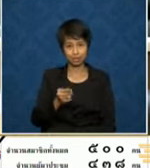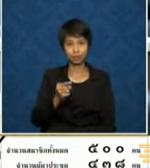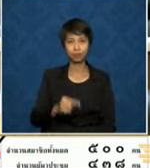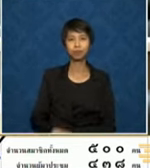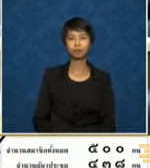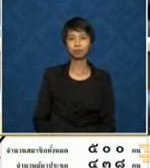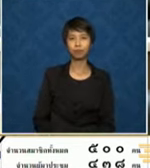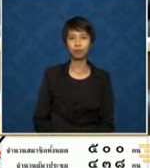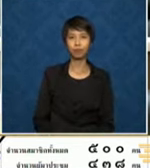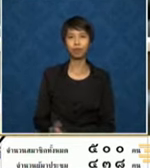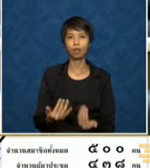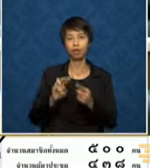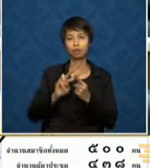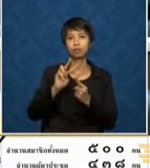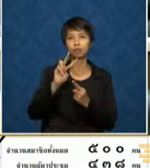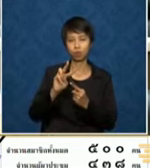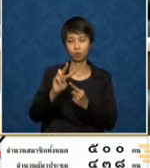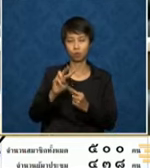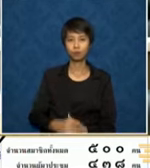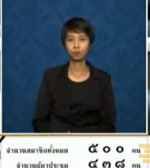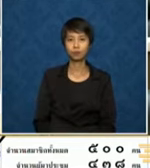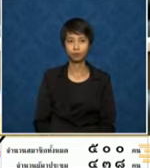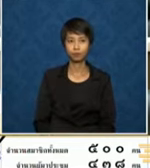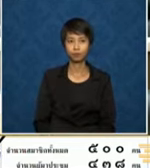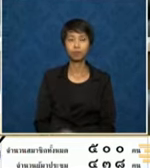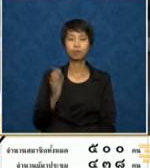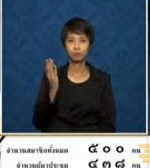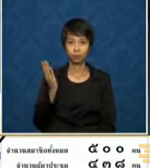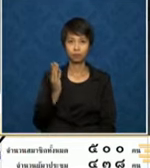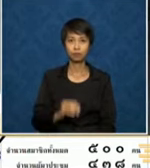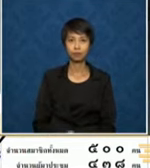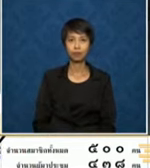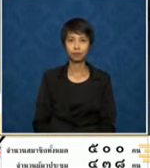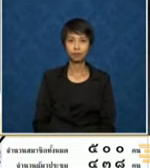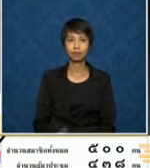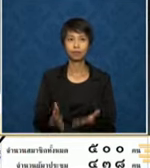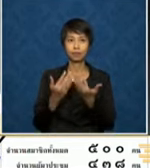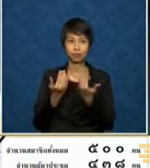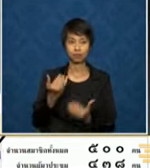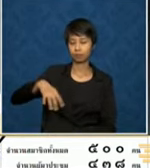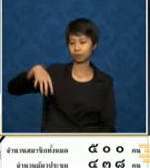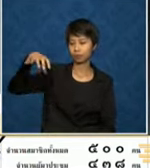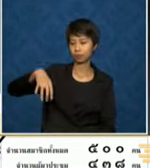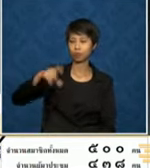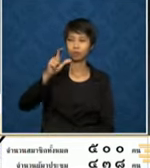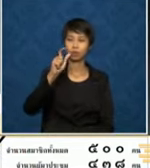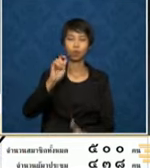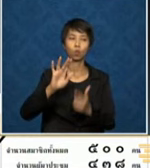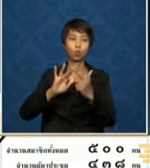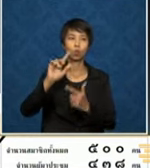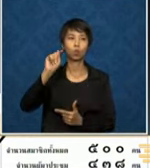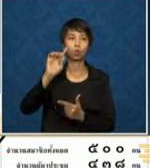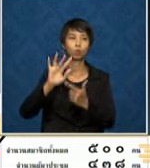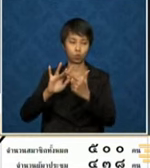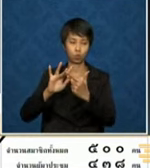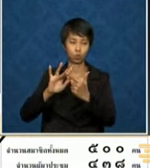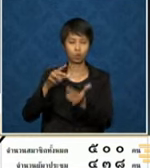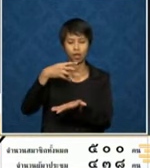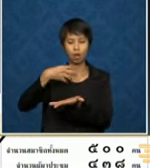ายแล้วครับท่านประธานครับเรื่องที่2ขออนุญาตขึ้นสไลด์ด้วยครับกรมอุตุนิยมวิทยาครับขออนุญาตด้วย